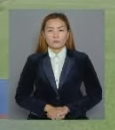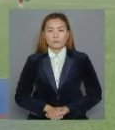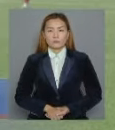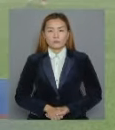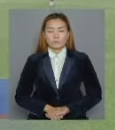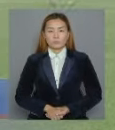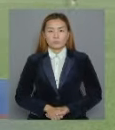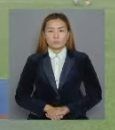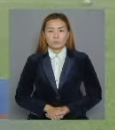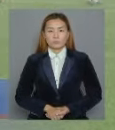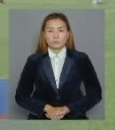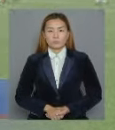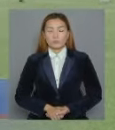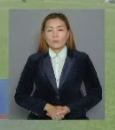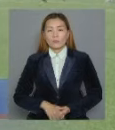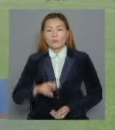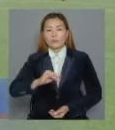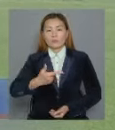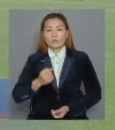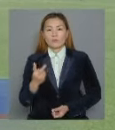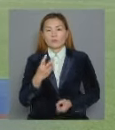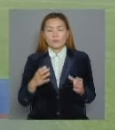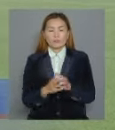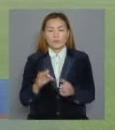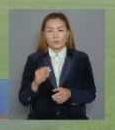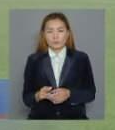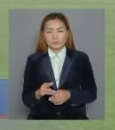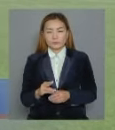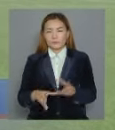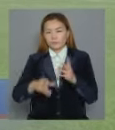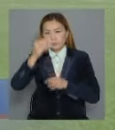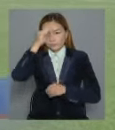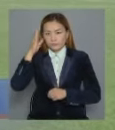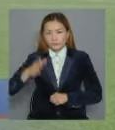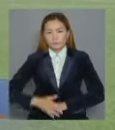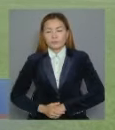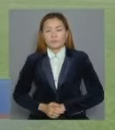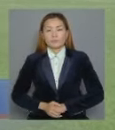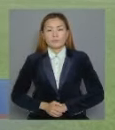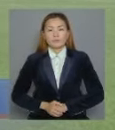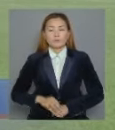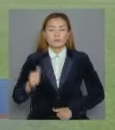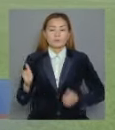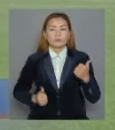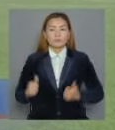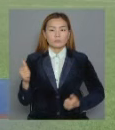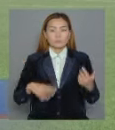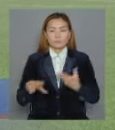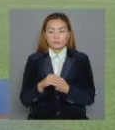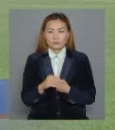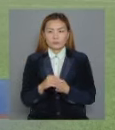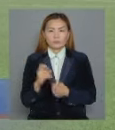Енді өз Атырау футбол лигасы қоғамдық бірлестігі атынан ұсынысым осы турнирлерге,